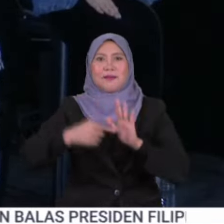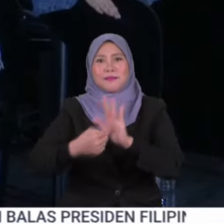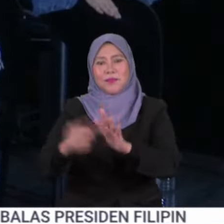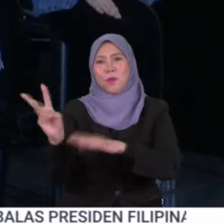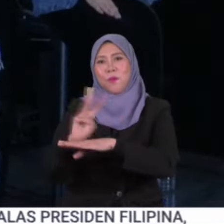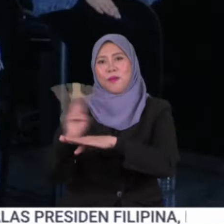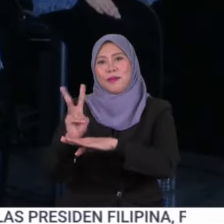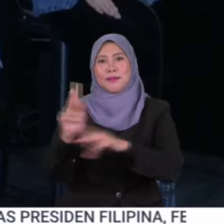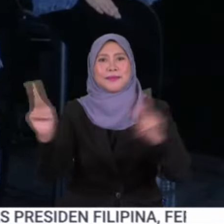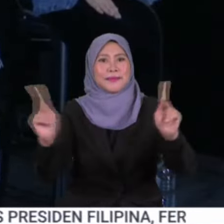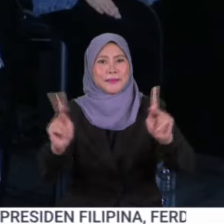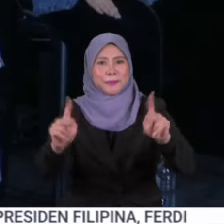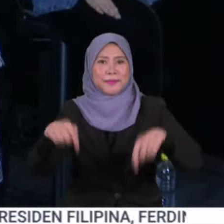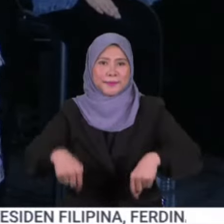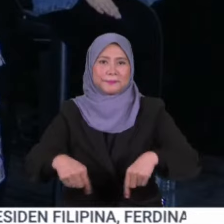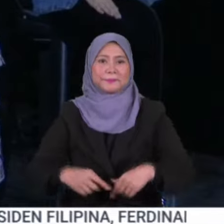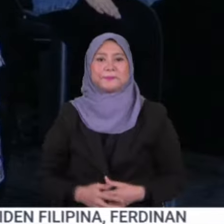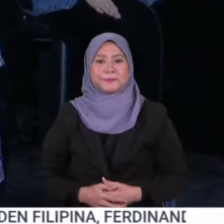pada Khamis ini.